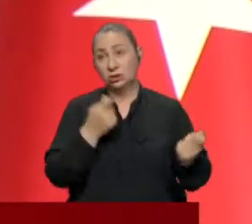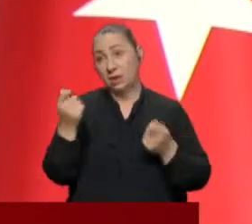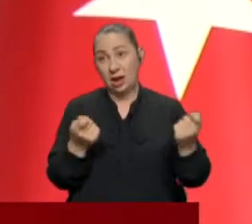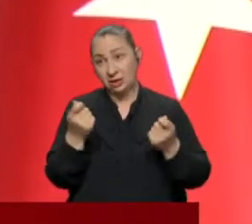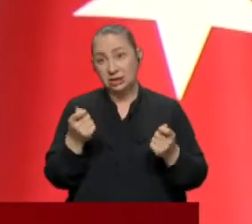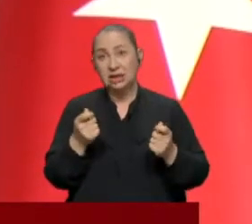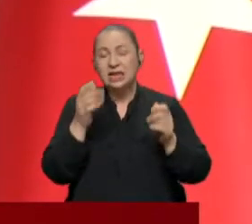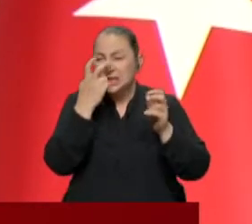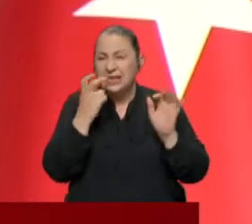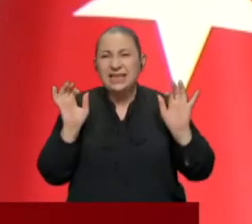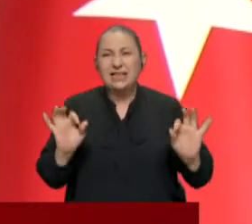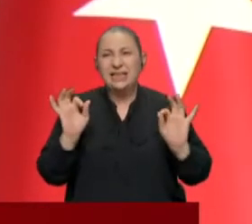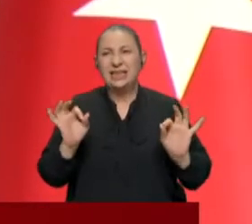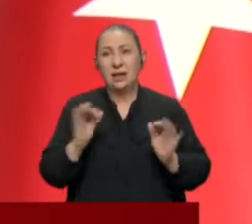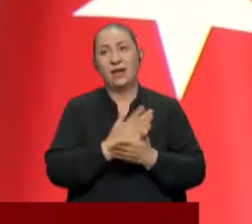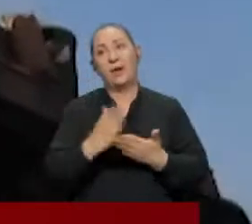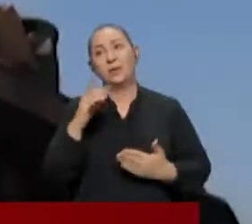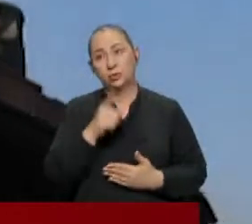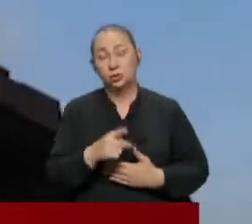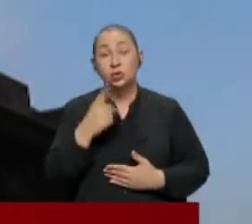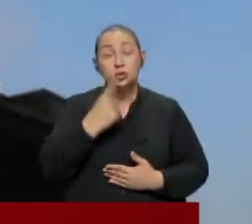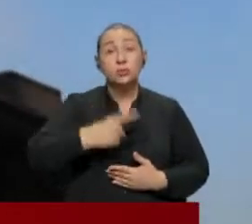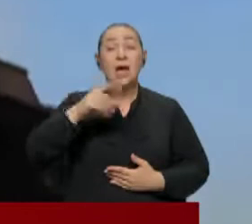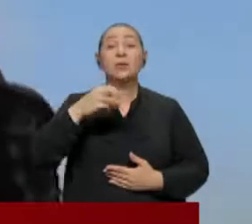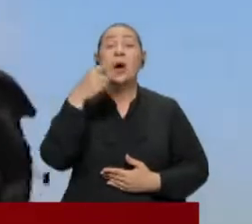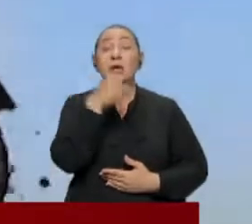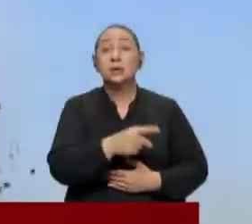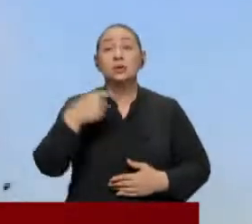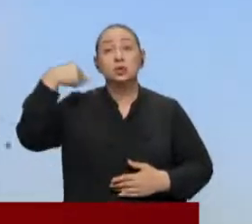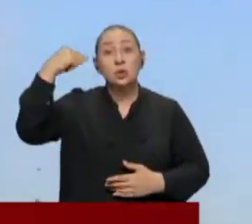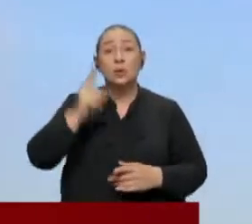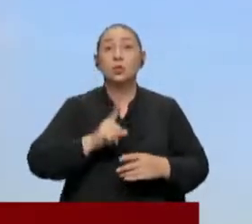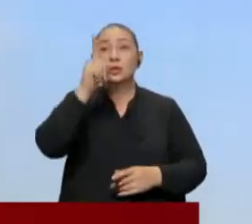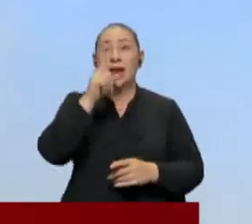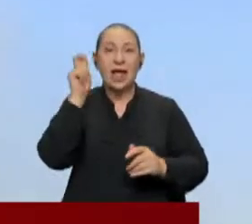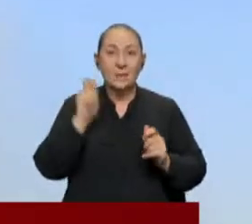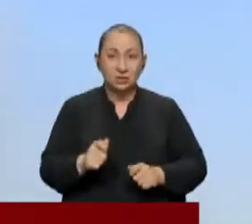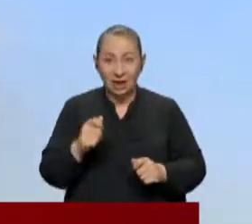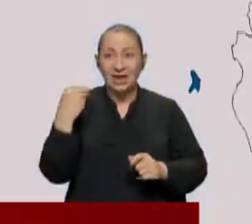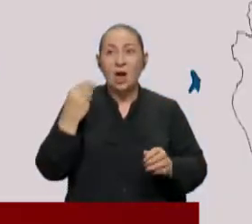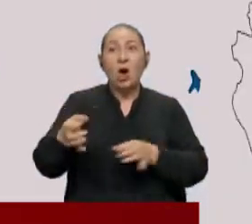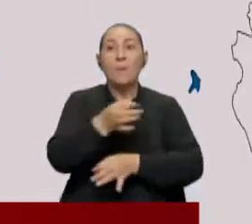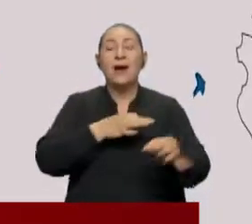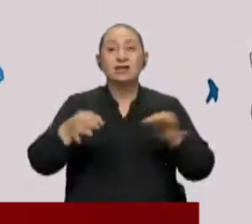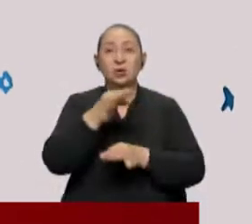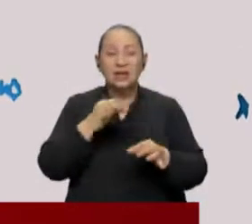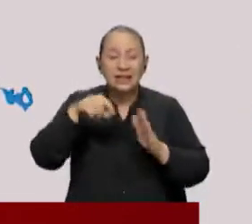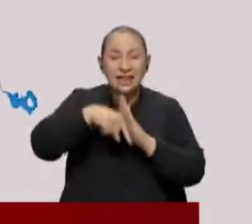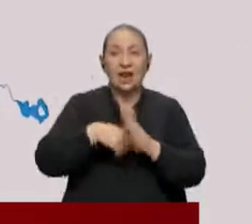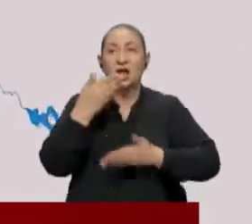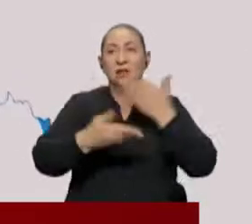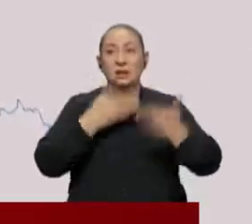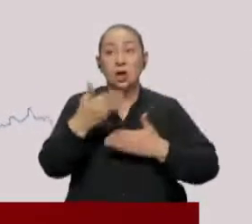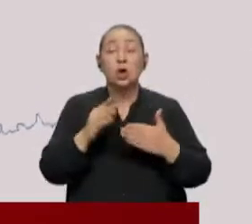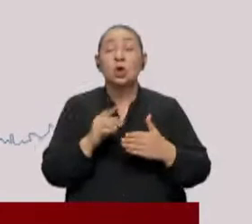çalışmaları titizlikle yürütüyoruz. Cumhurbaşkanı Erdoğan, Suriye'nin kuzeyine düzenlenecek yeni operasyonun detaylarını